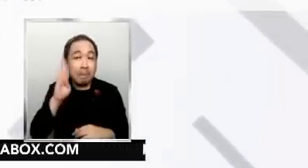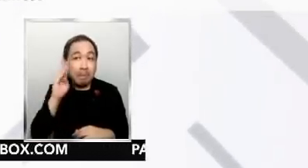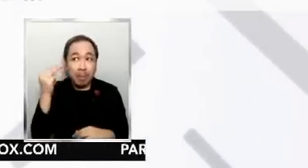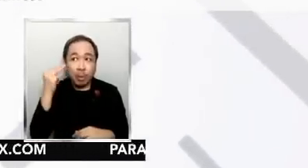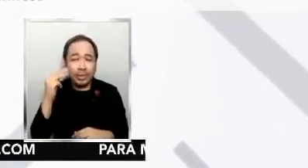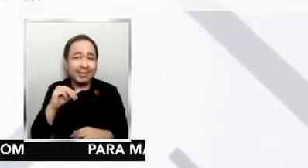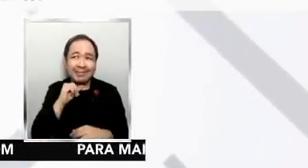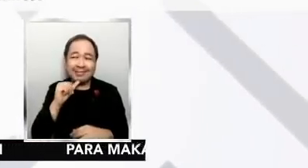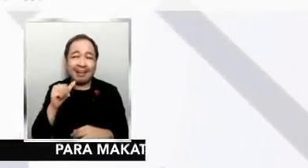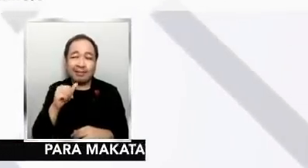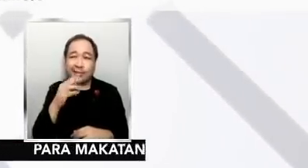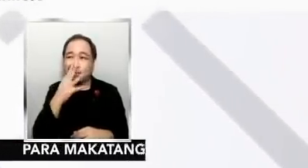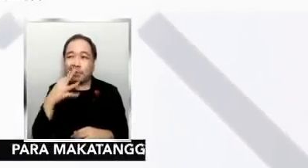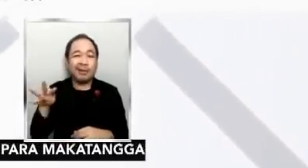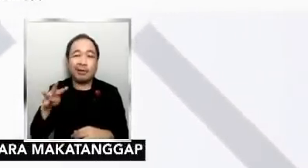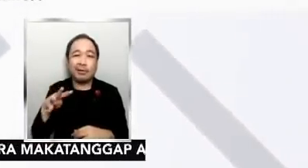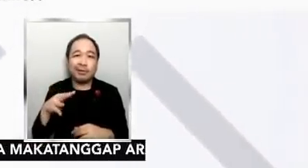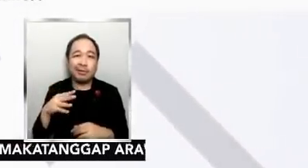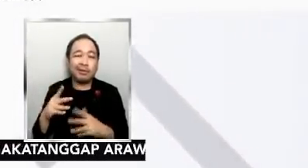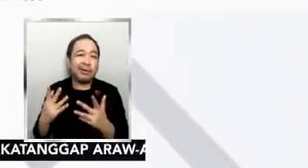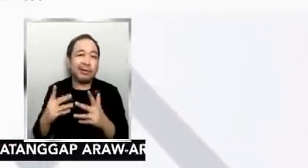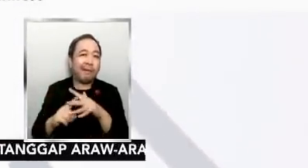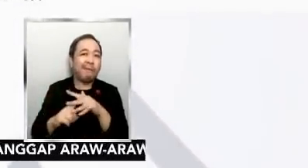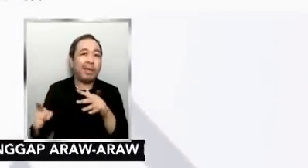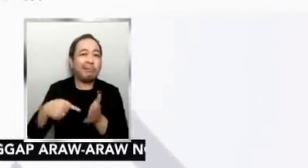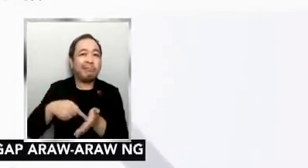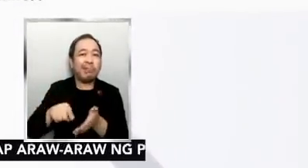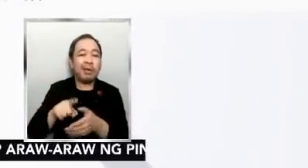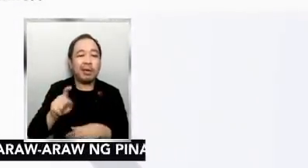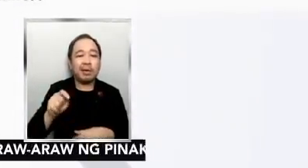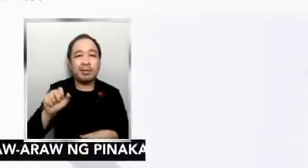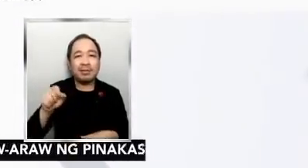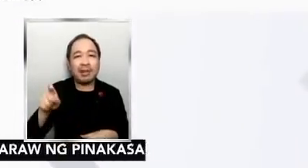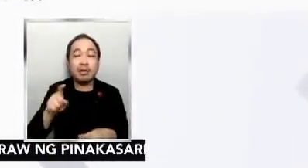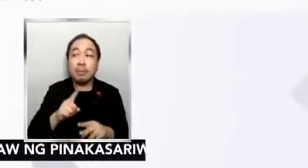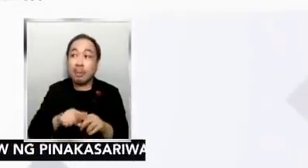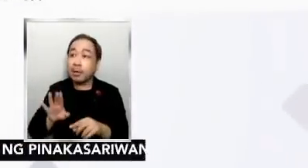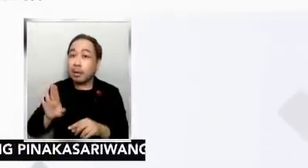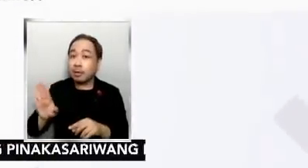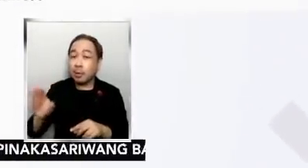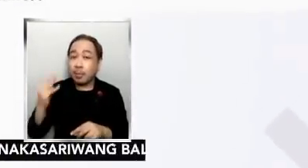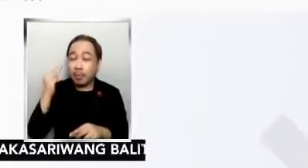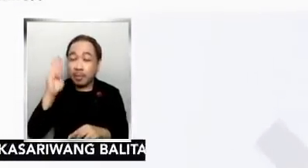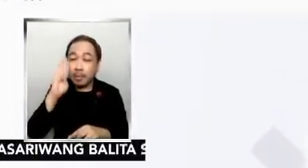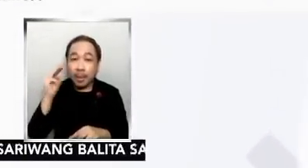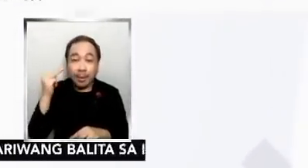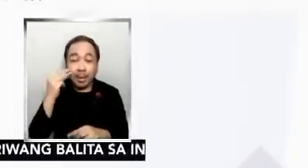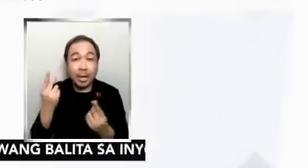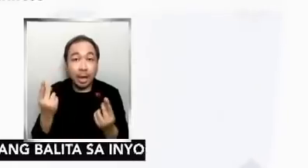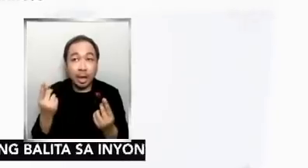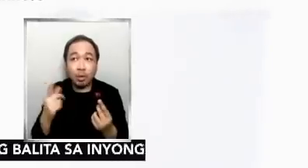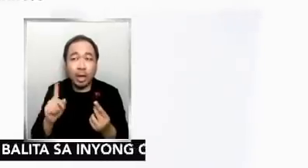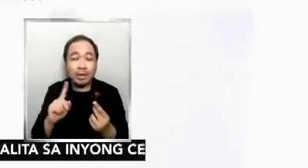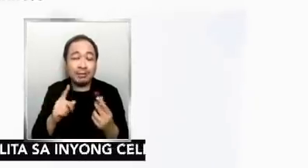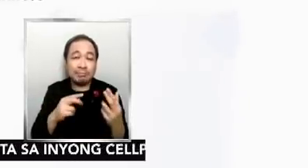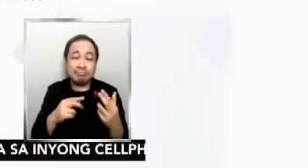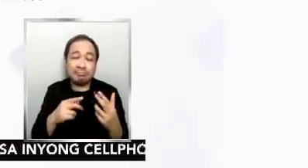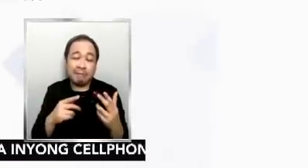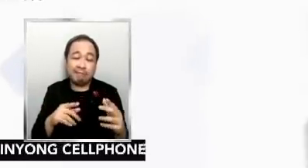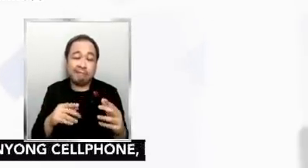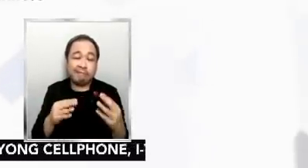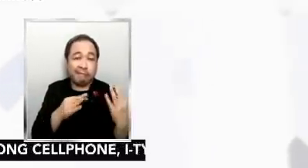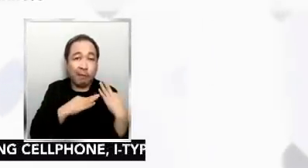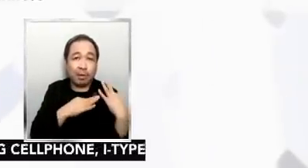tax evasion. What he was found liable for was the non-filing of the income tax return,